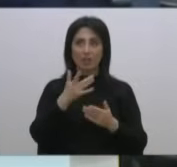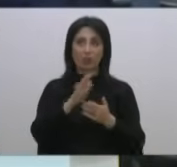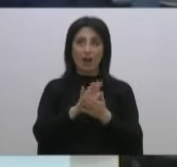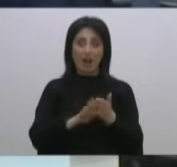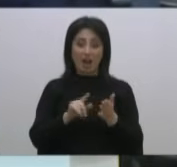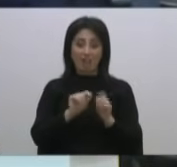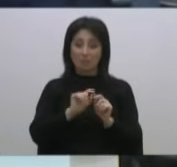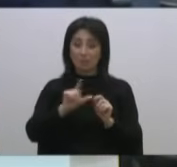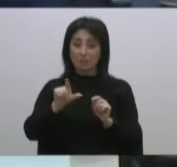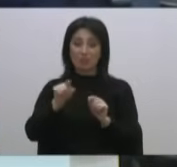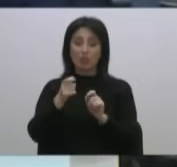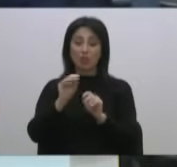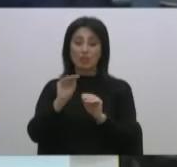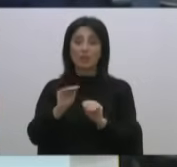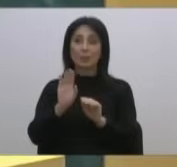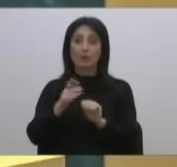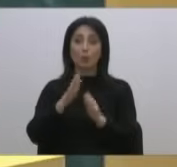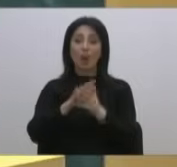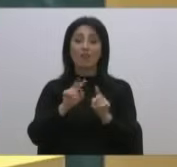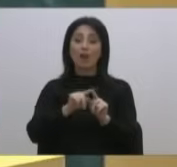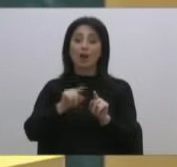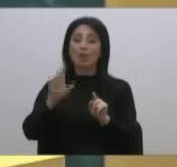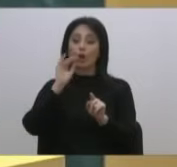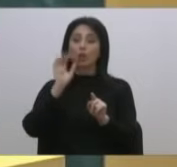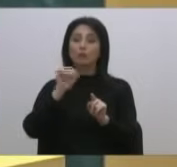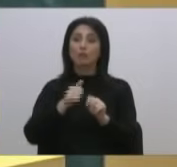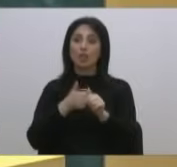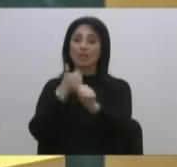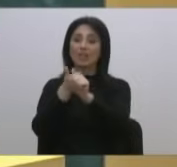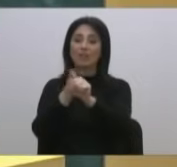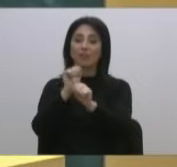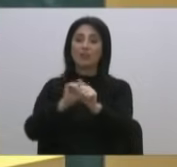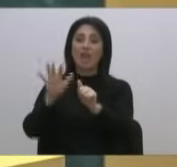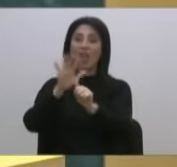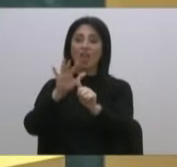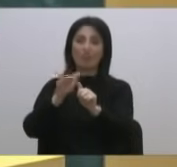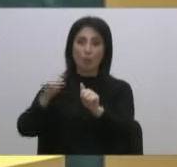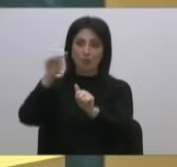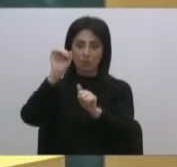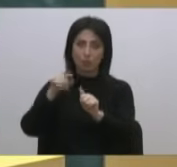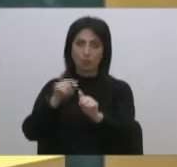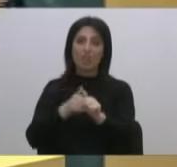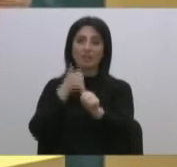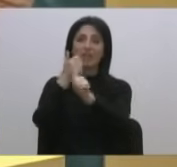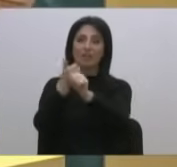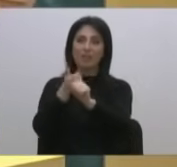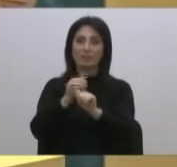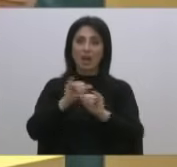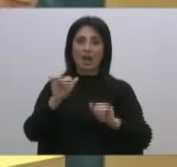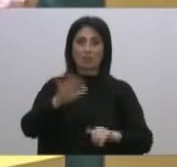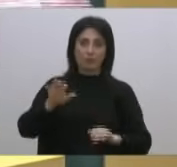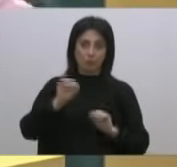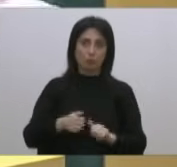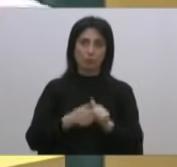გავაგრძელებთ ამ ეკონომიკურ ზდას, იქ ცოტა წერია, მაგრამ თუ გავაგრძელებთ, როდი შეიძლება დავეციოთ ევროპის აღმოსავლეთ ქვეყნებს, როდი შეიძლება დავეციოთ